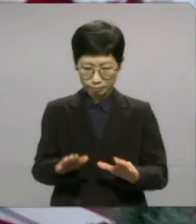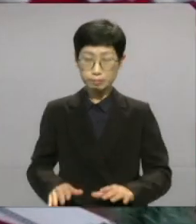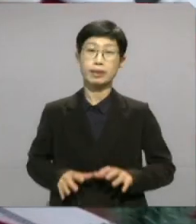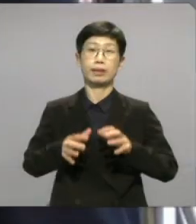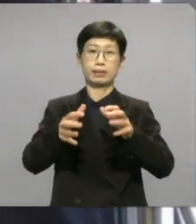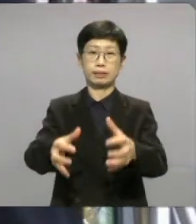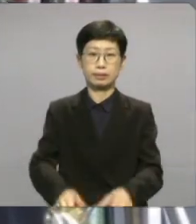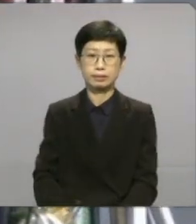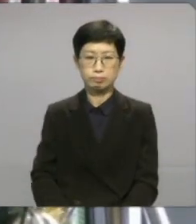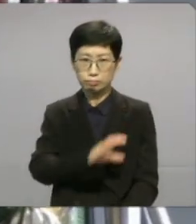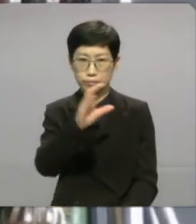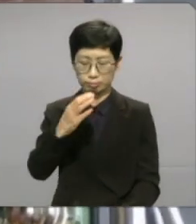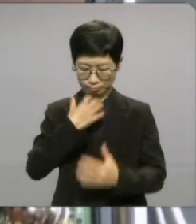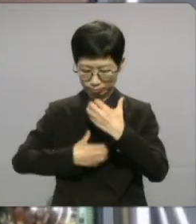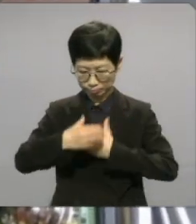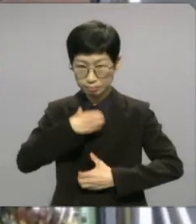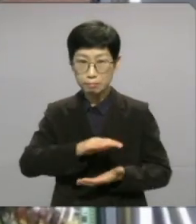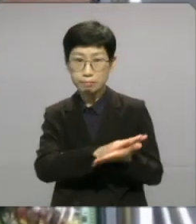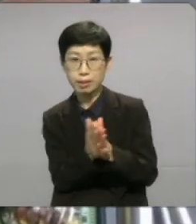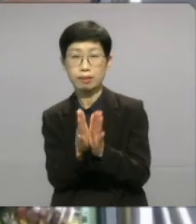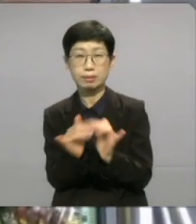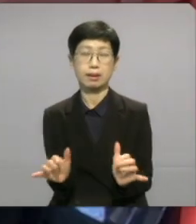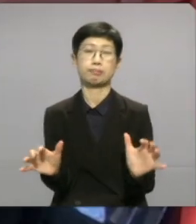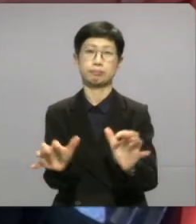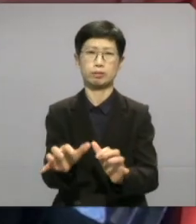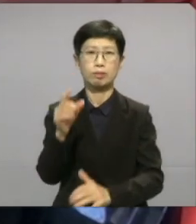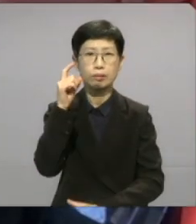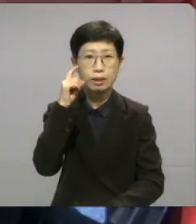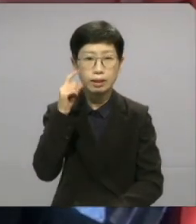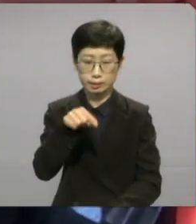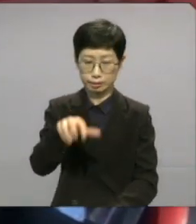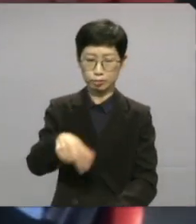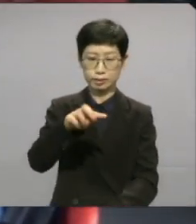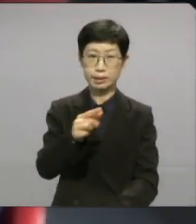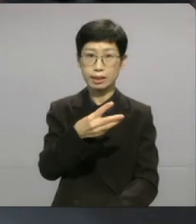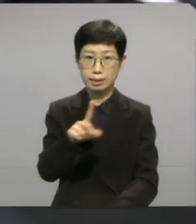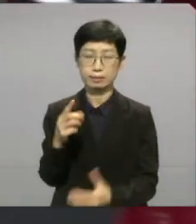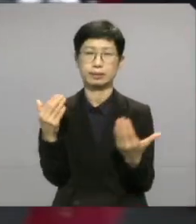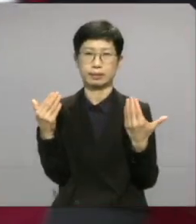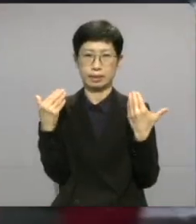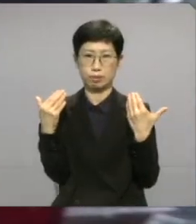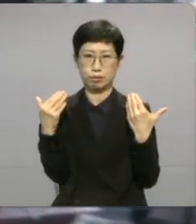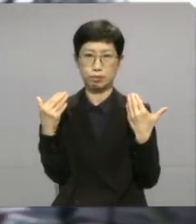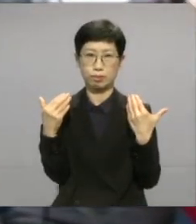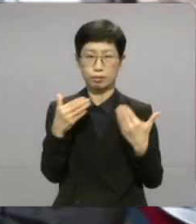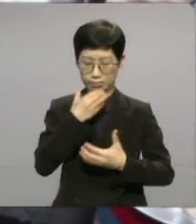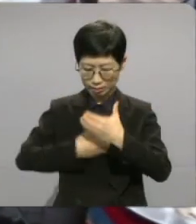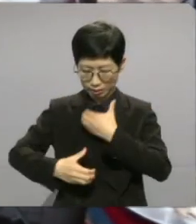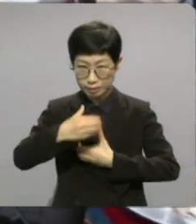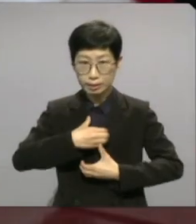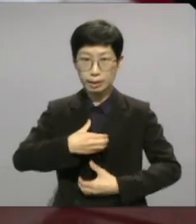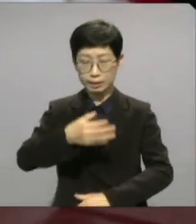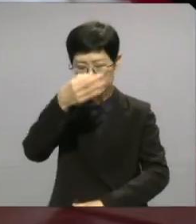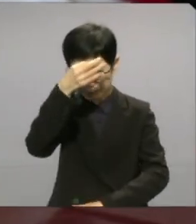오늘의 세계입니다. 산타로 변신한 사람들이 한자리에 모였습니다. 이곳은 산타 학교로 산타로서의 자질을 익히는